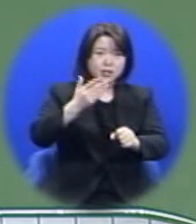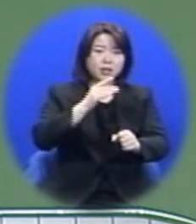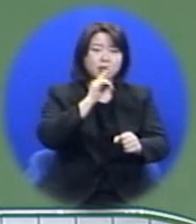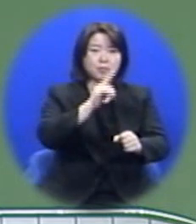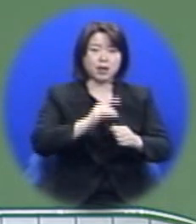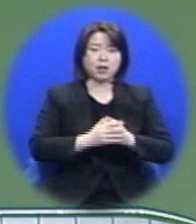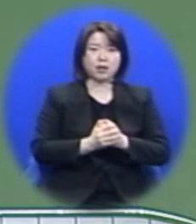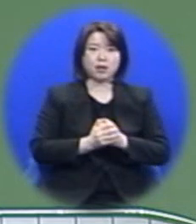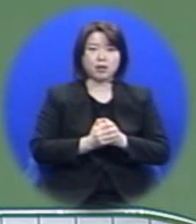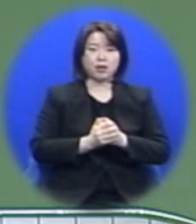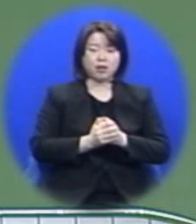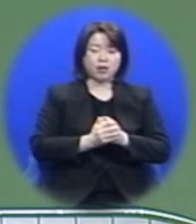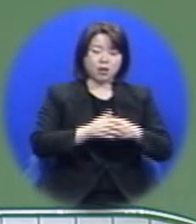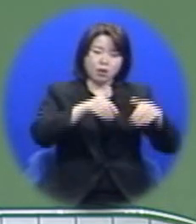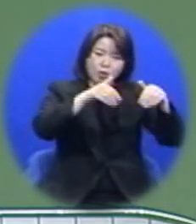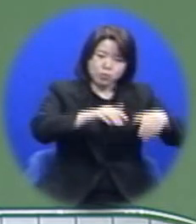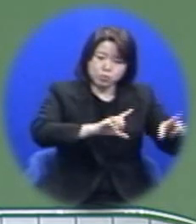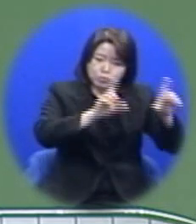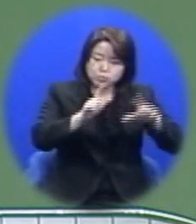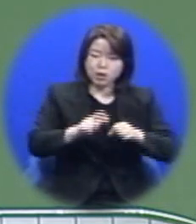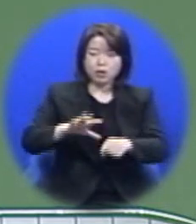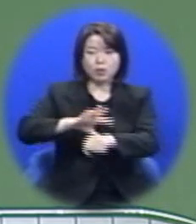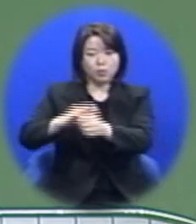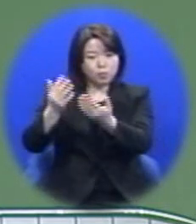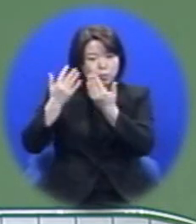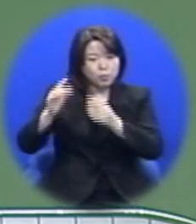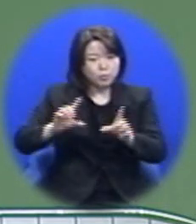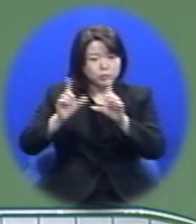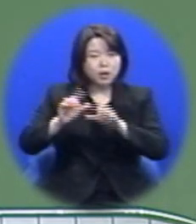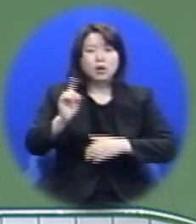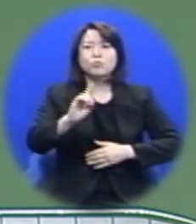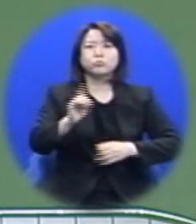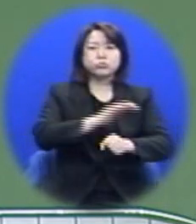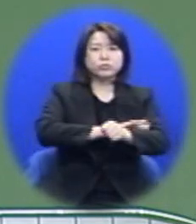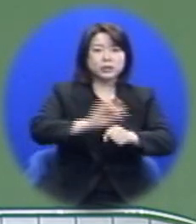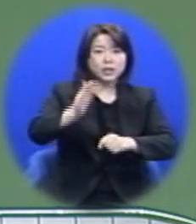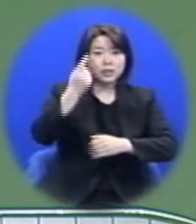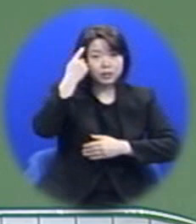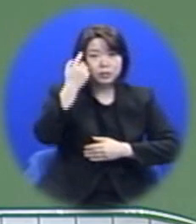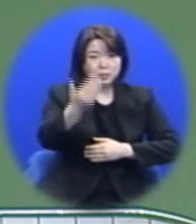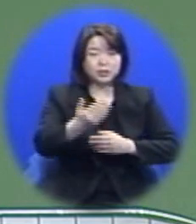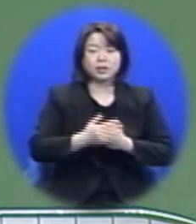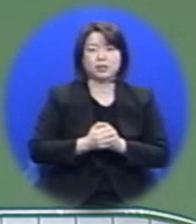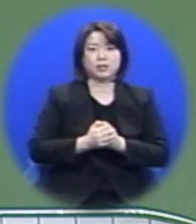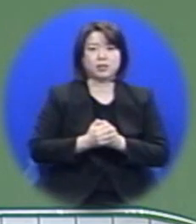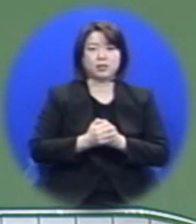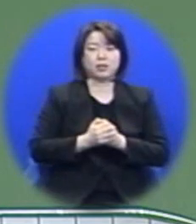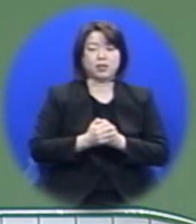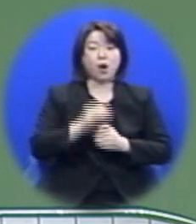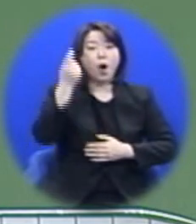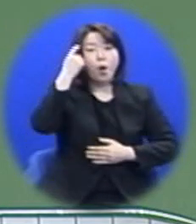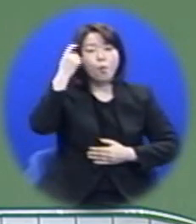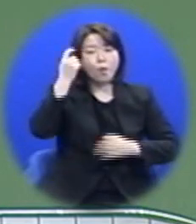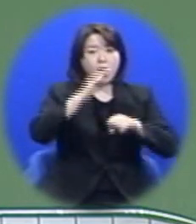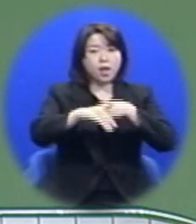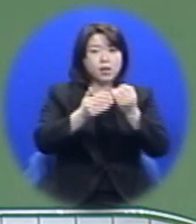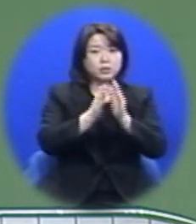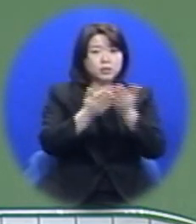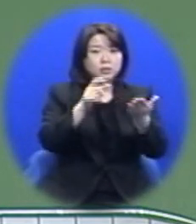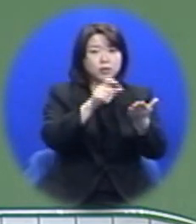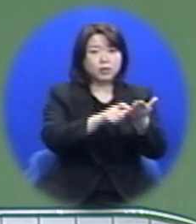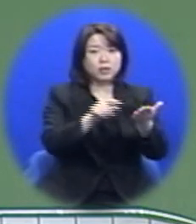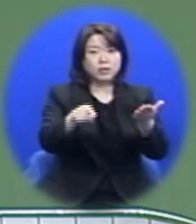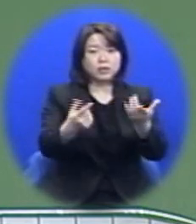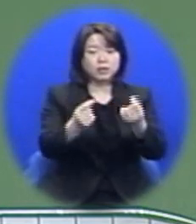종살이와 옥살이 하는 일이 무슨 형통한 것과 관련이 있습니까? 어째서 성경은 이렇게 말하는 것입니까?